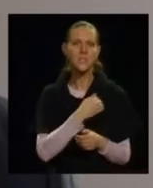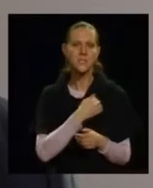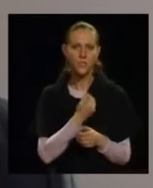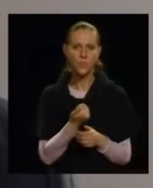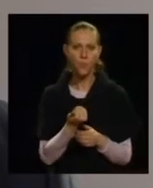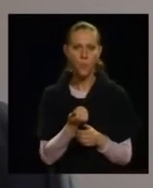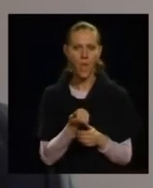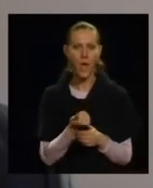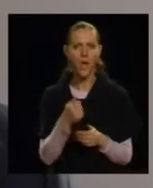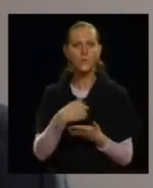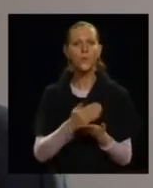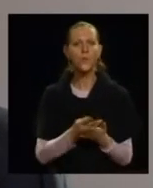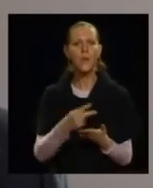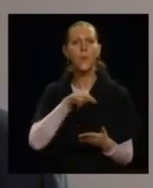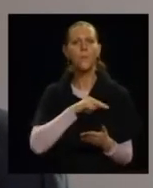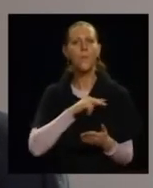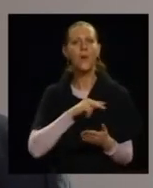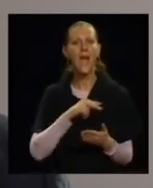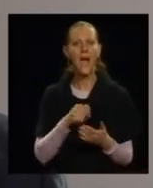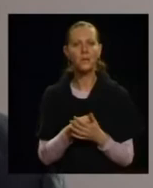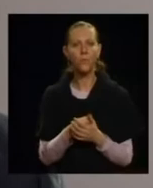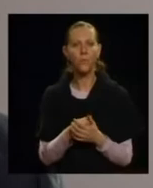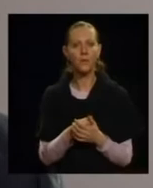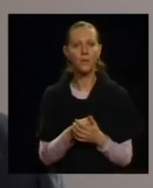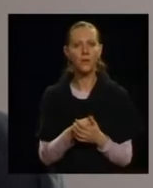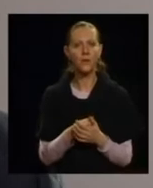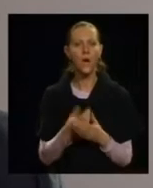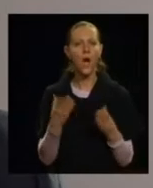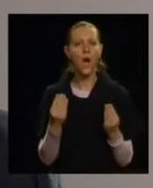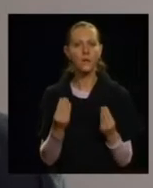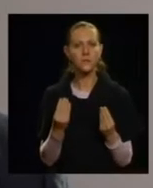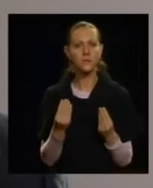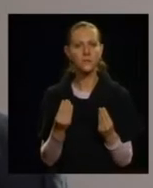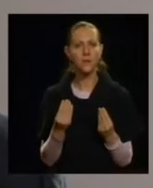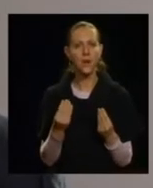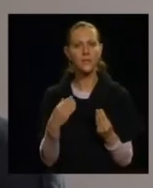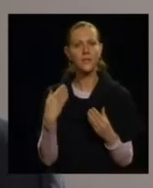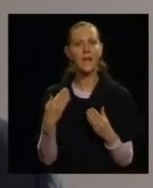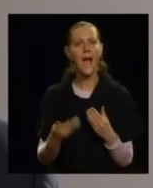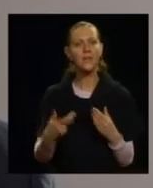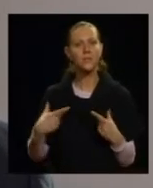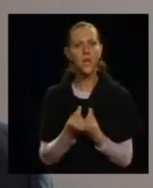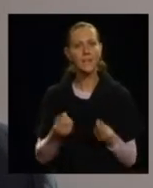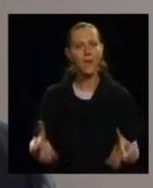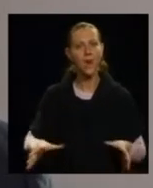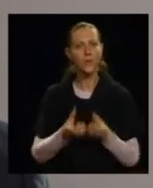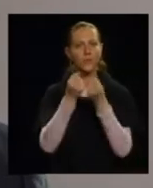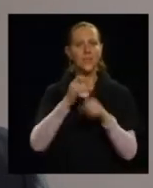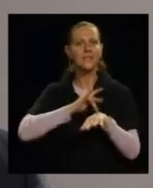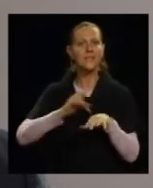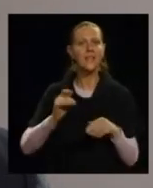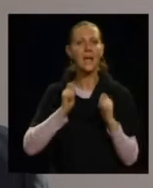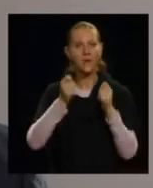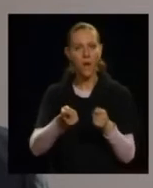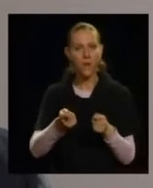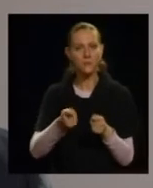iskola az újpesti polgárok anyagi áldozatával jött létre, ingyen adta